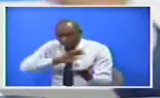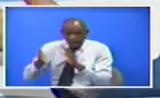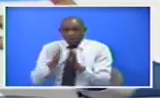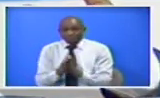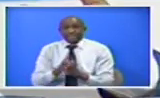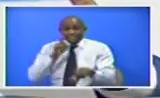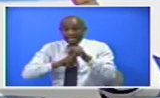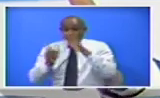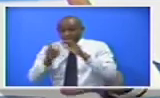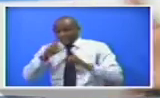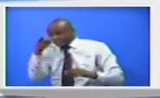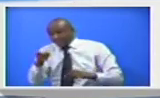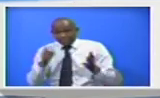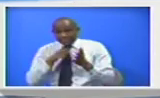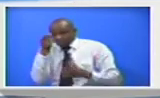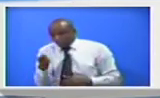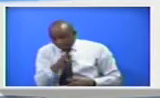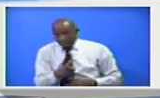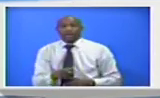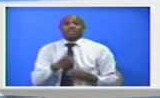ikifanya, mawaziri wakifanya mambo tofauti, tutajua kweli